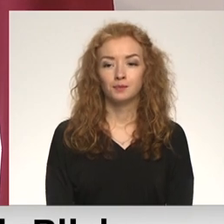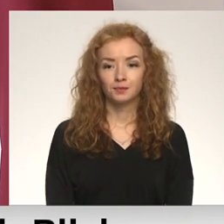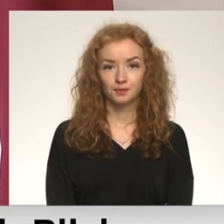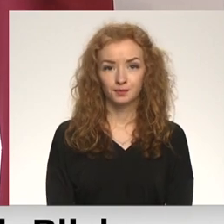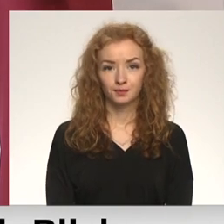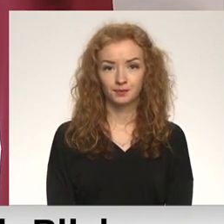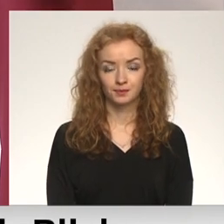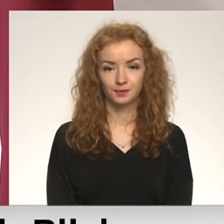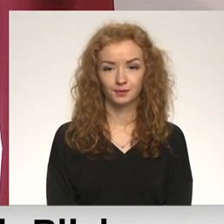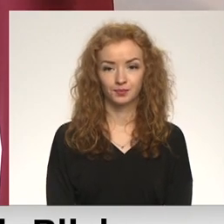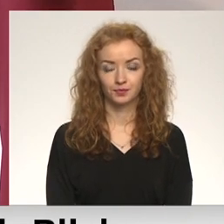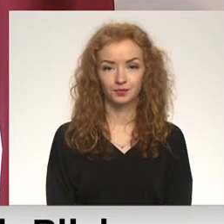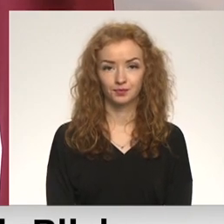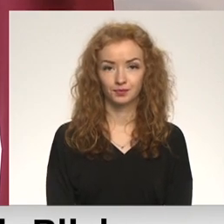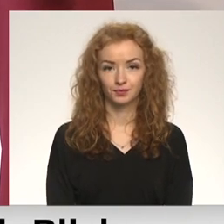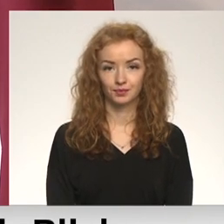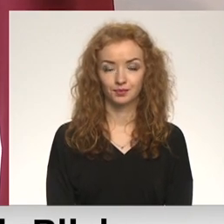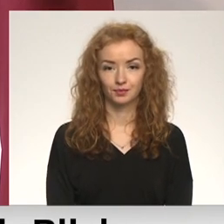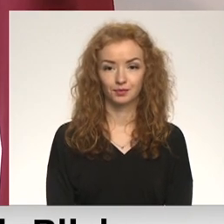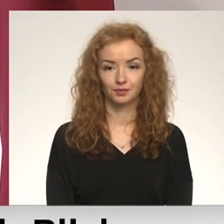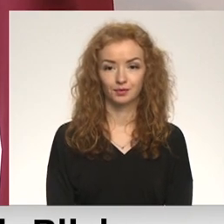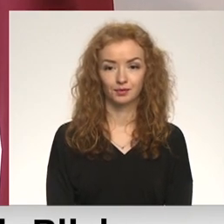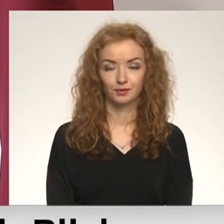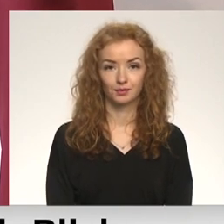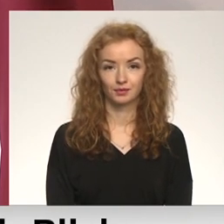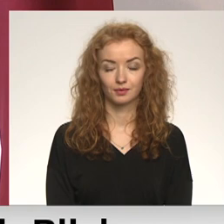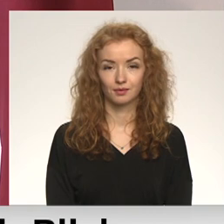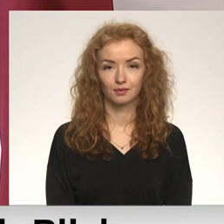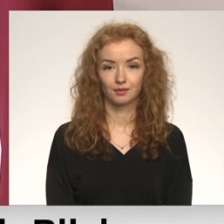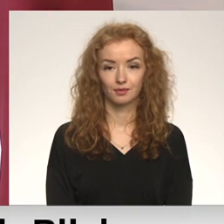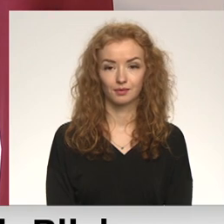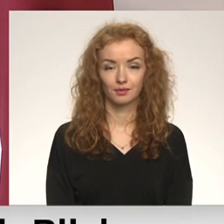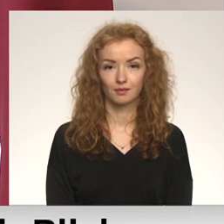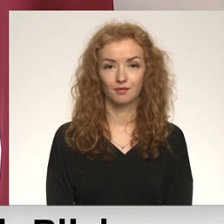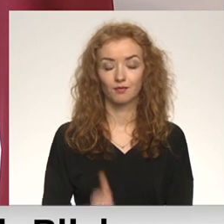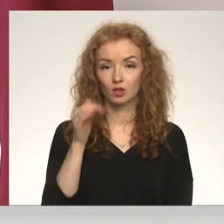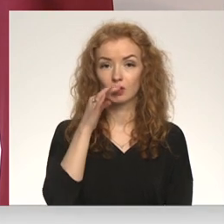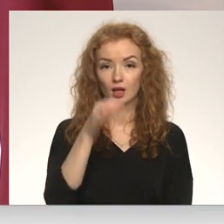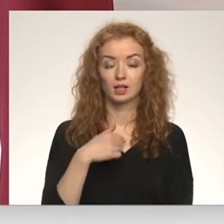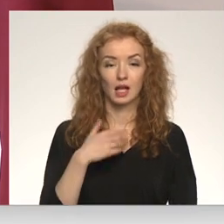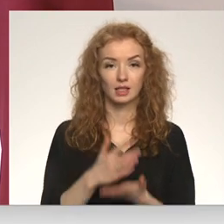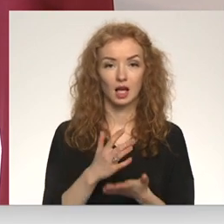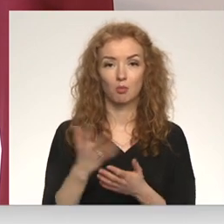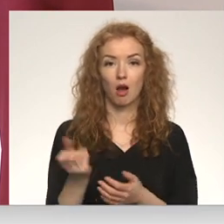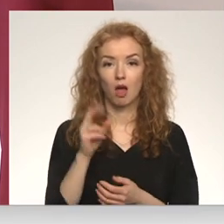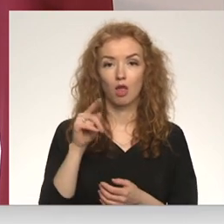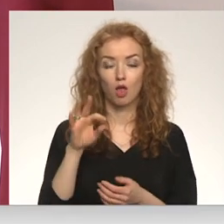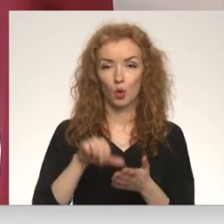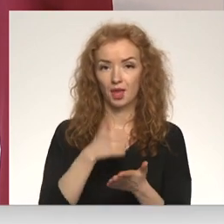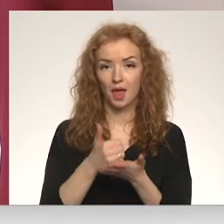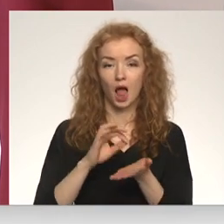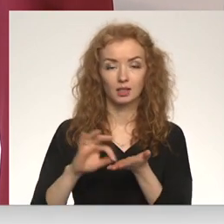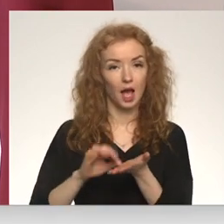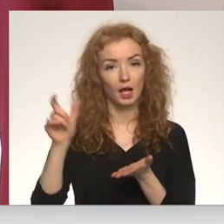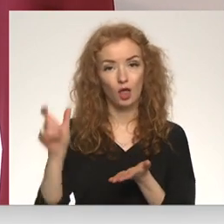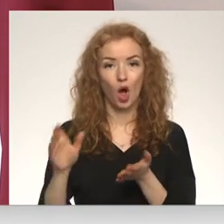Secretary General of NATO have talked about the question of the no-fly zone before. Es esmu ar NATO ģenerāla sekretāru runājis par šo gaisa telpu